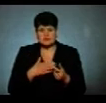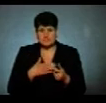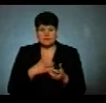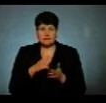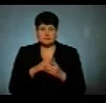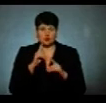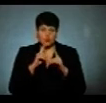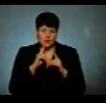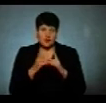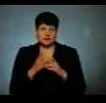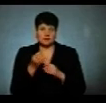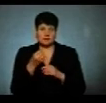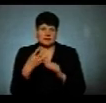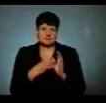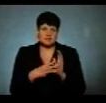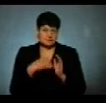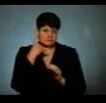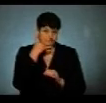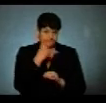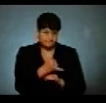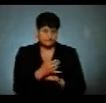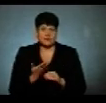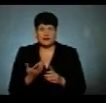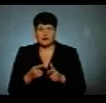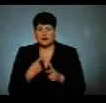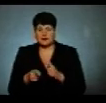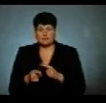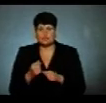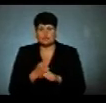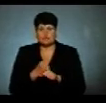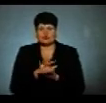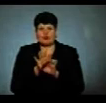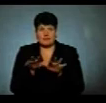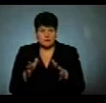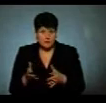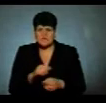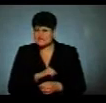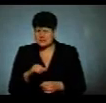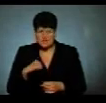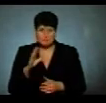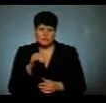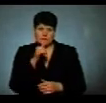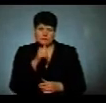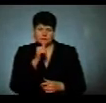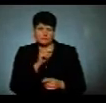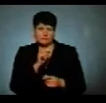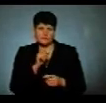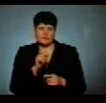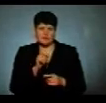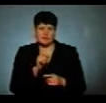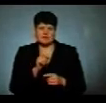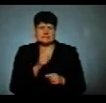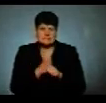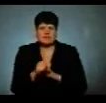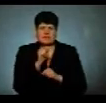міської ради, на гарячій лінії 1580 або на гарячій лінії по роботі з коронавірусом. Ми самі будемо турбувати щодня цю службу і